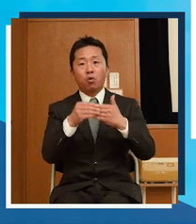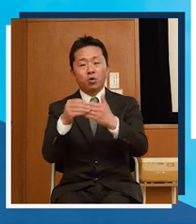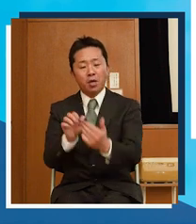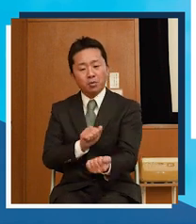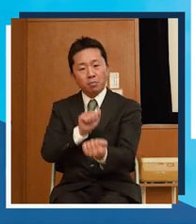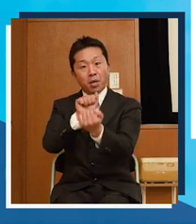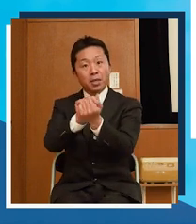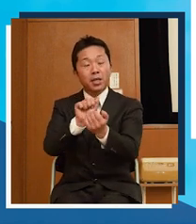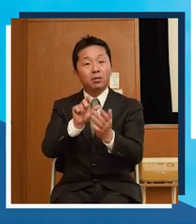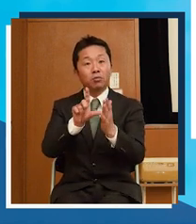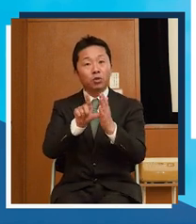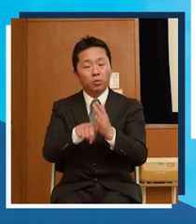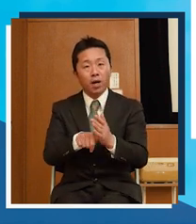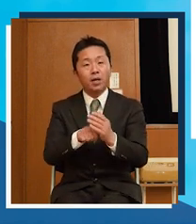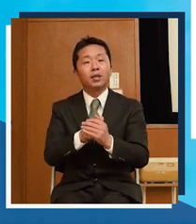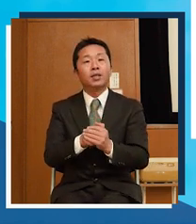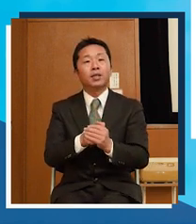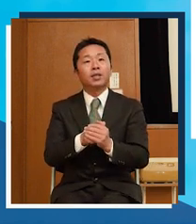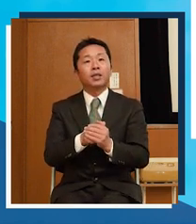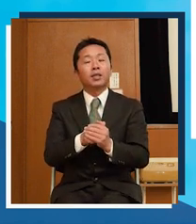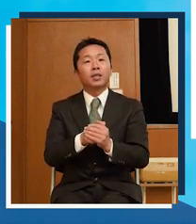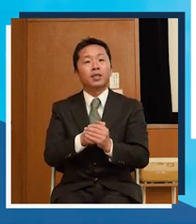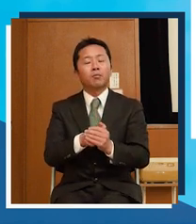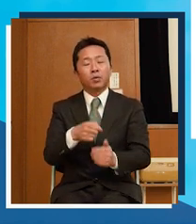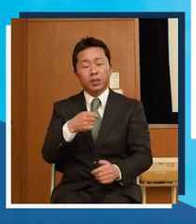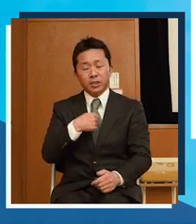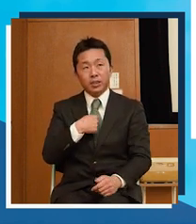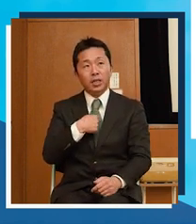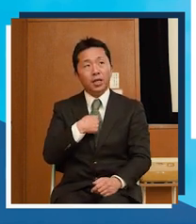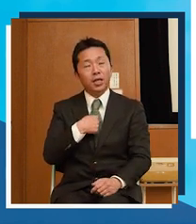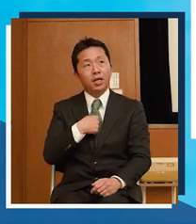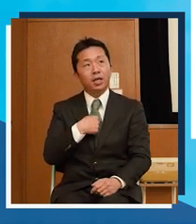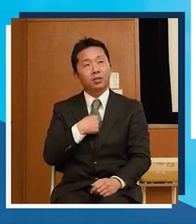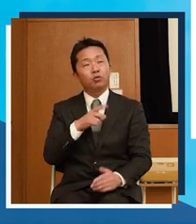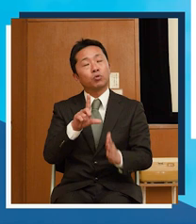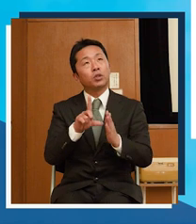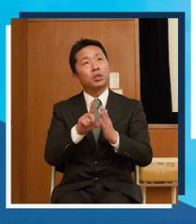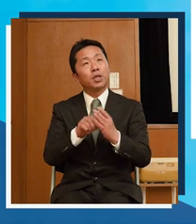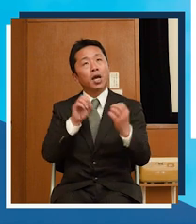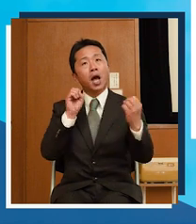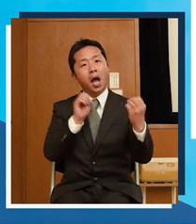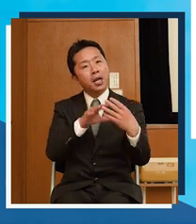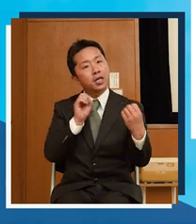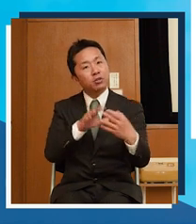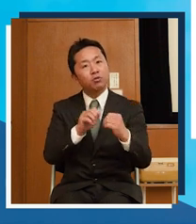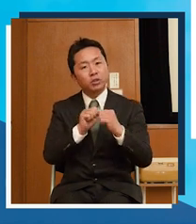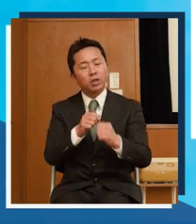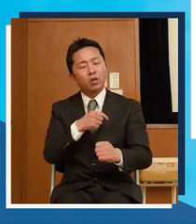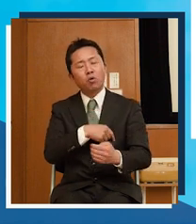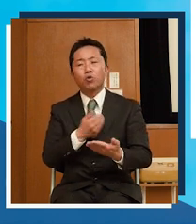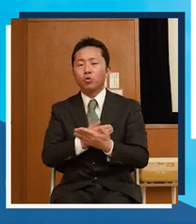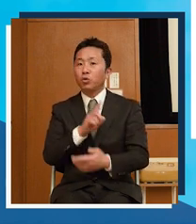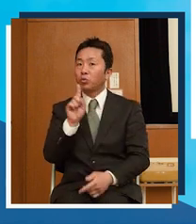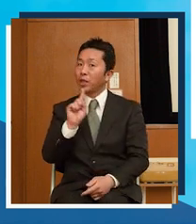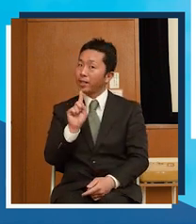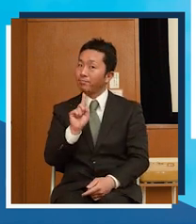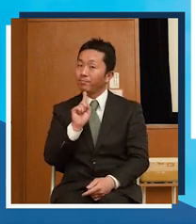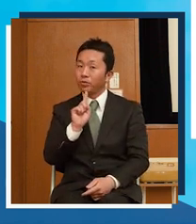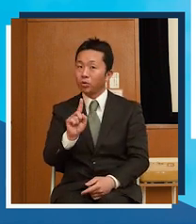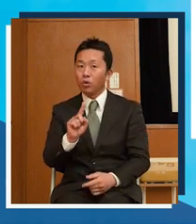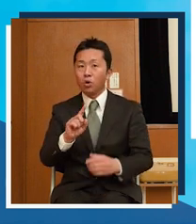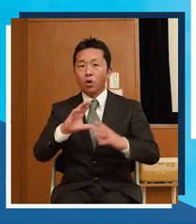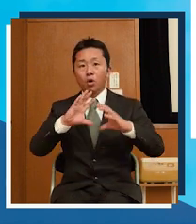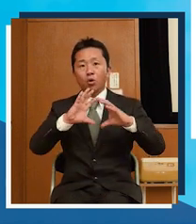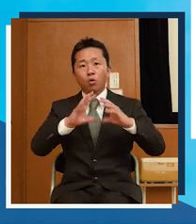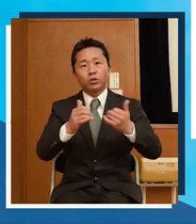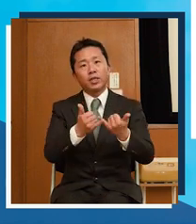はえ多くの示唆をいただき私が本当に最も多くの方々と話をして心に残っているのは国際